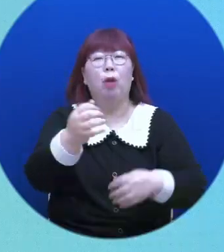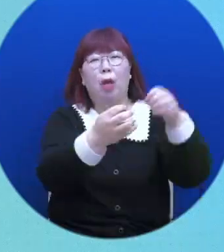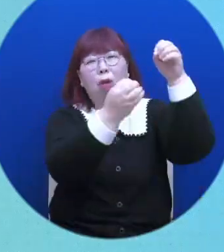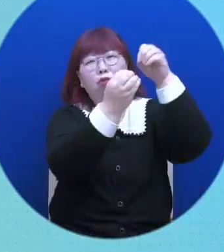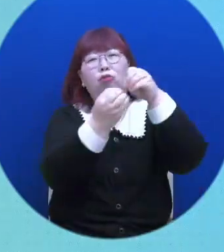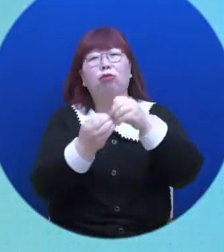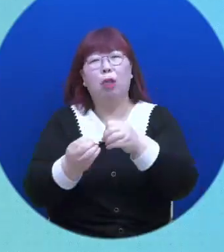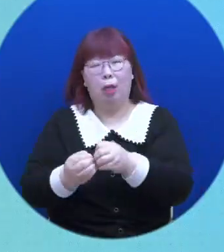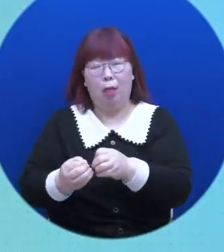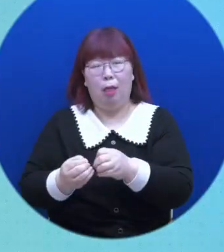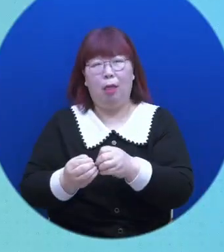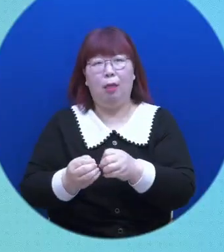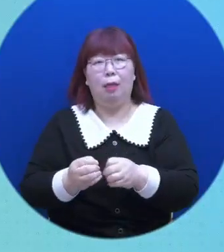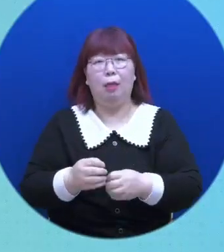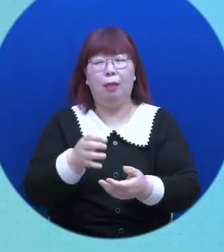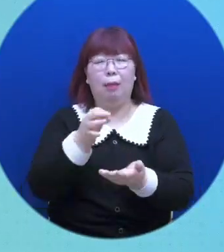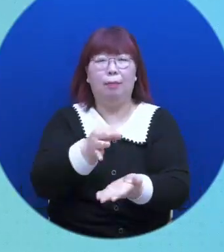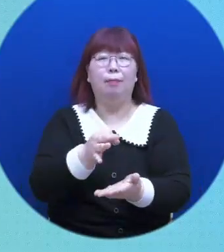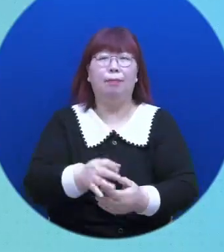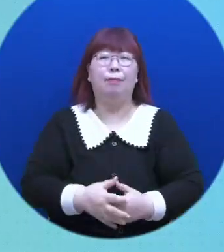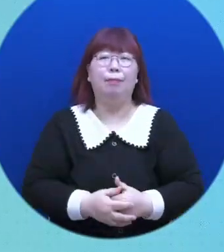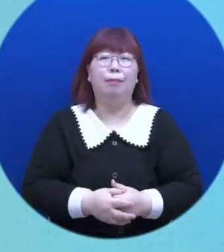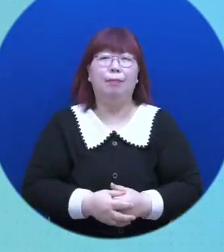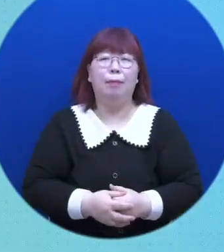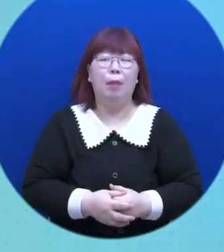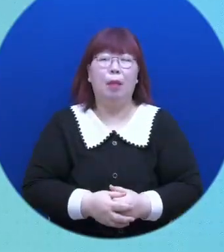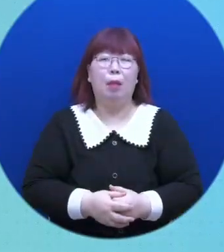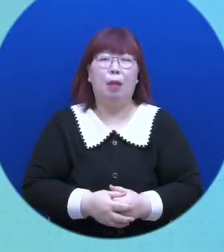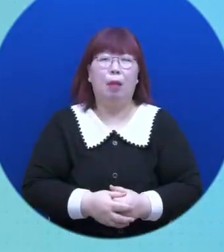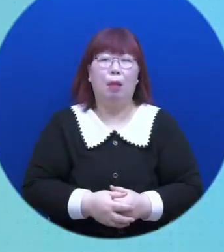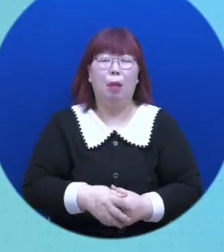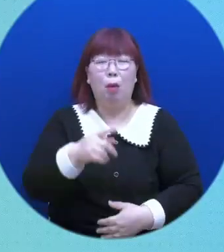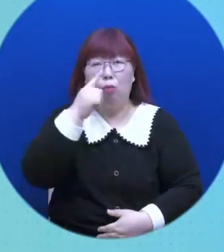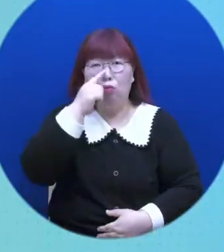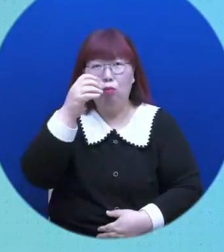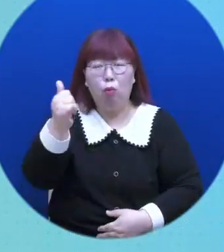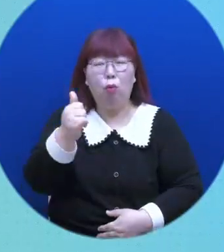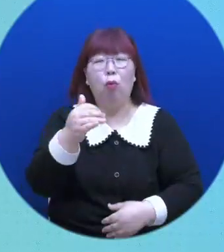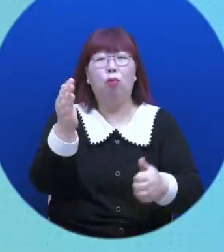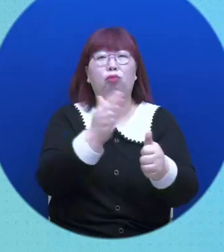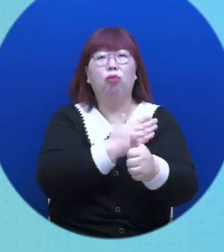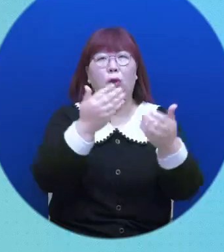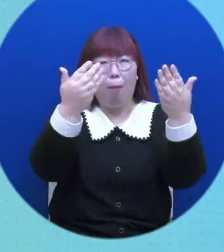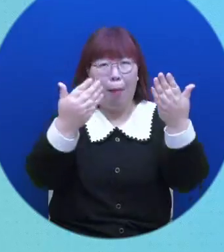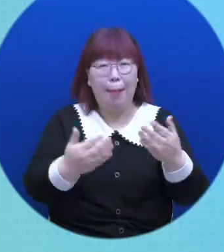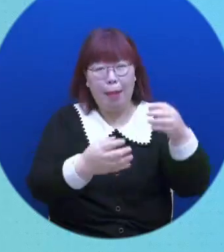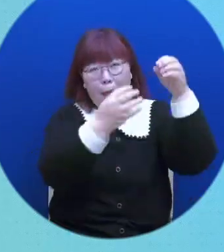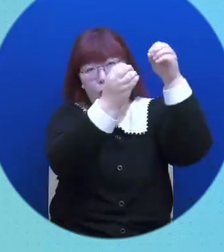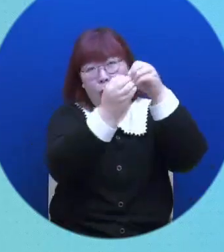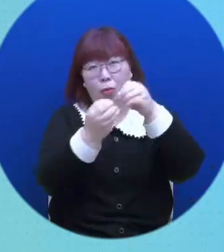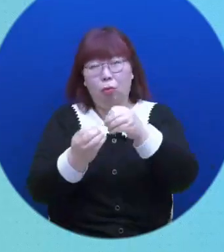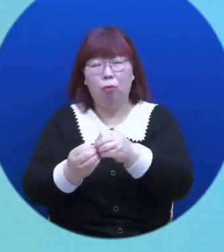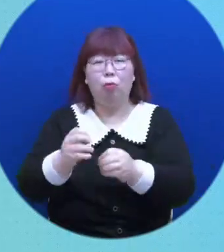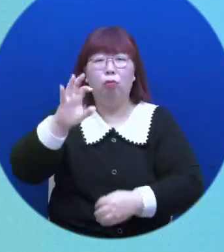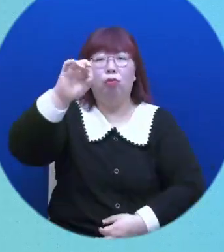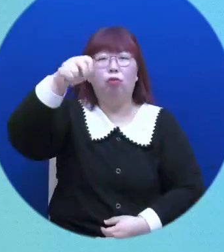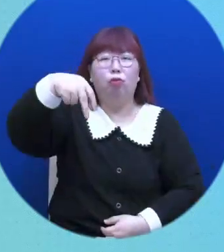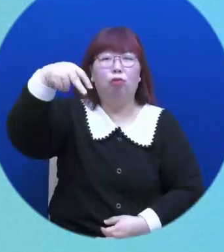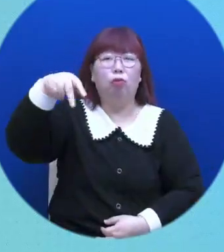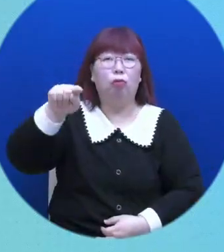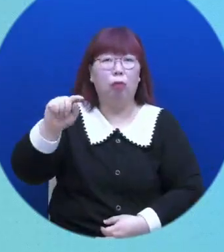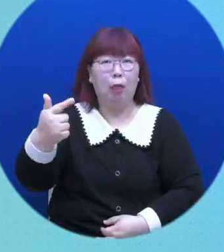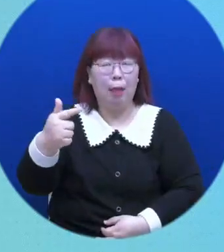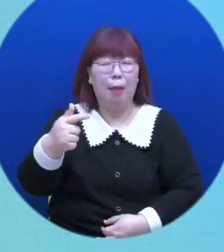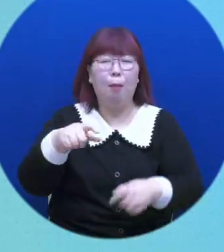이렇게 말했어요. 그러면 부모로부터 받는 유산이 우리의 일반적으로